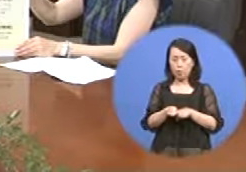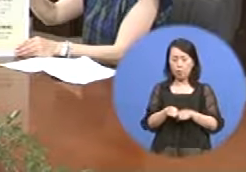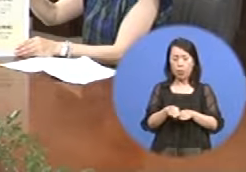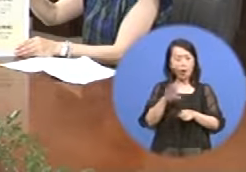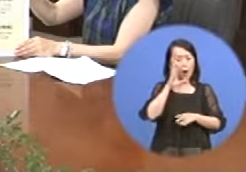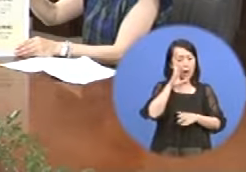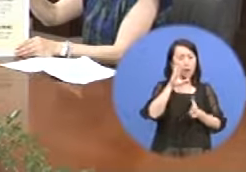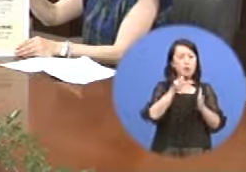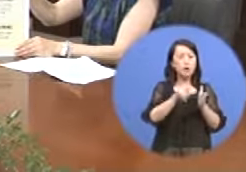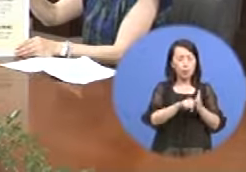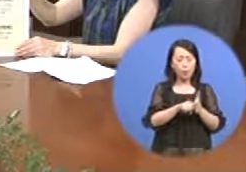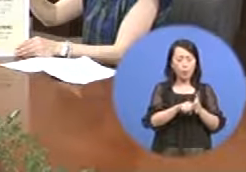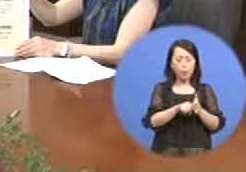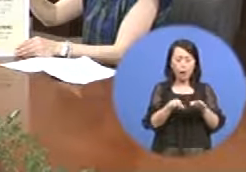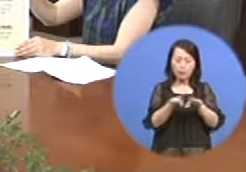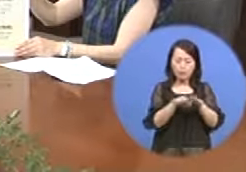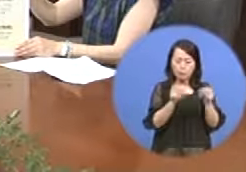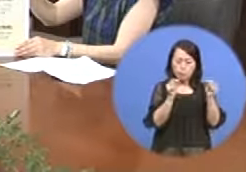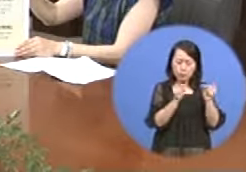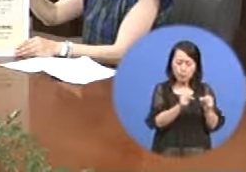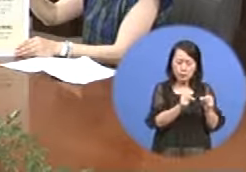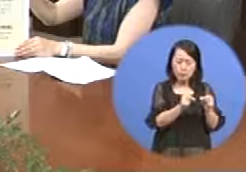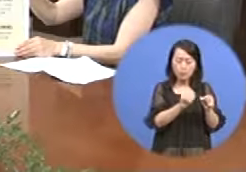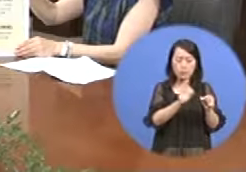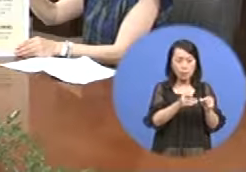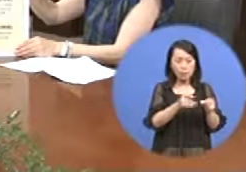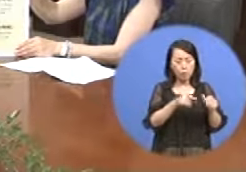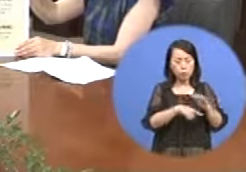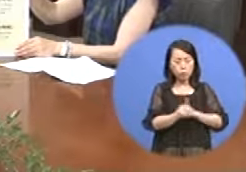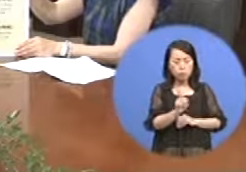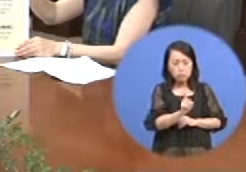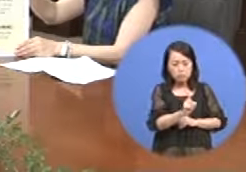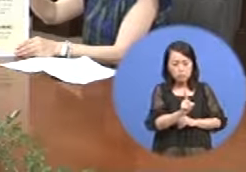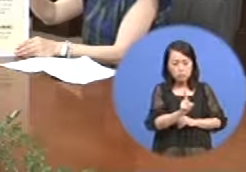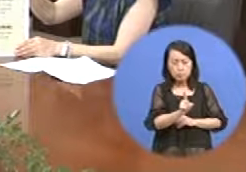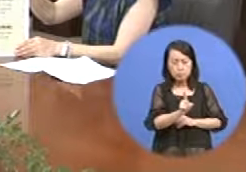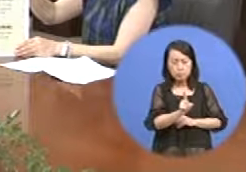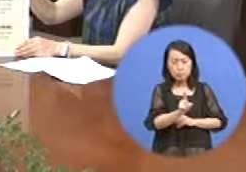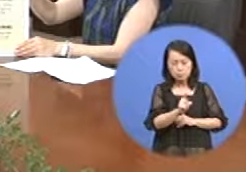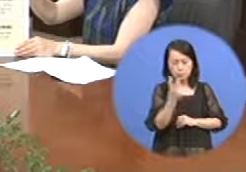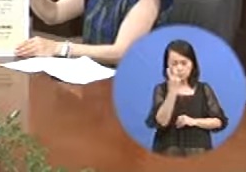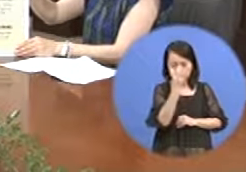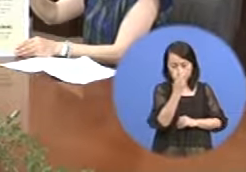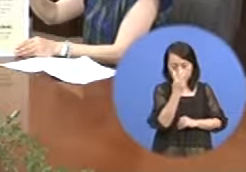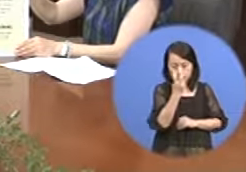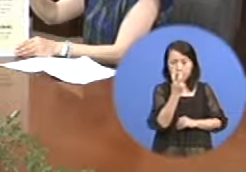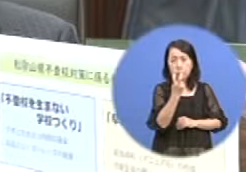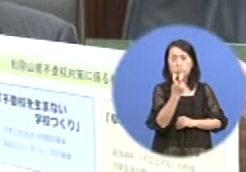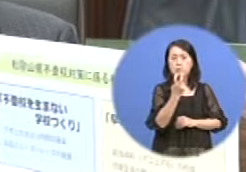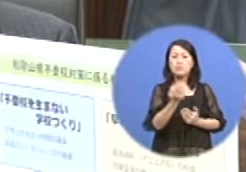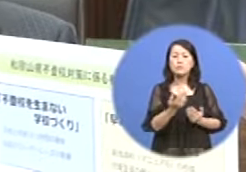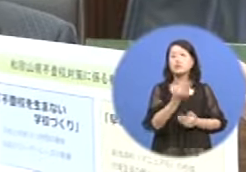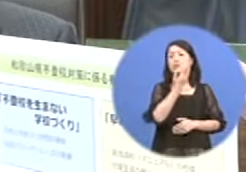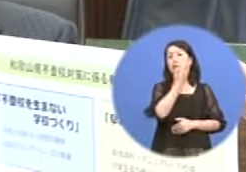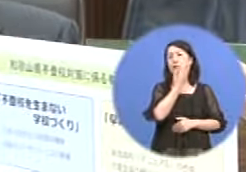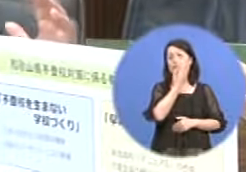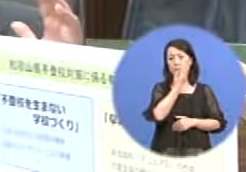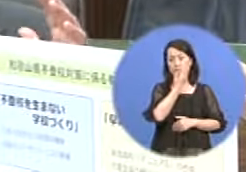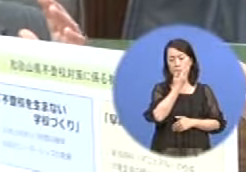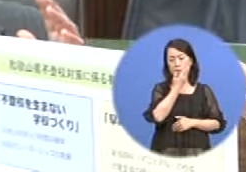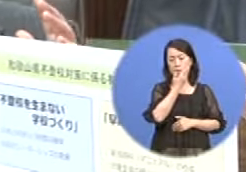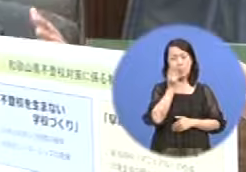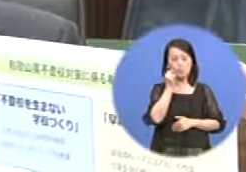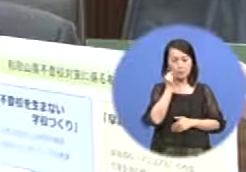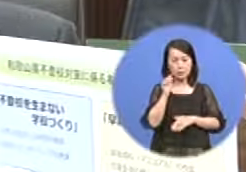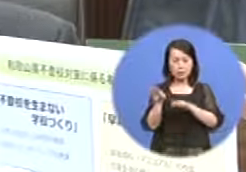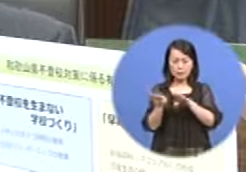ちょっとだけ休んでも、うん、あのそれはやっぱりなんだって言って、原因を極めていかないと、 はい、 もうそのなん